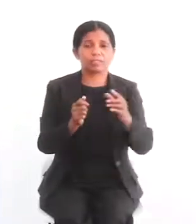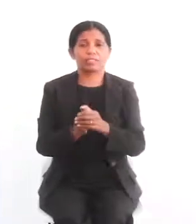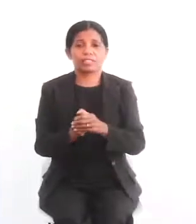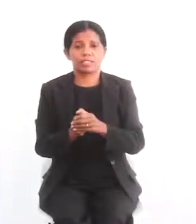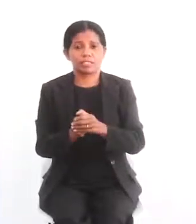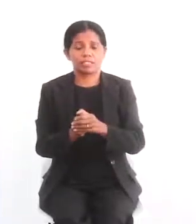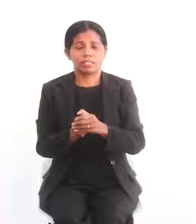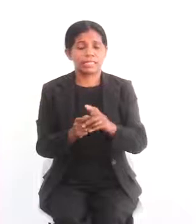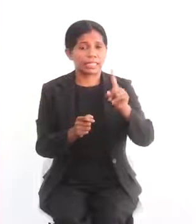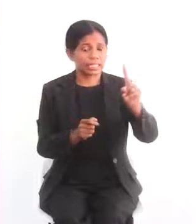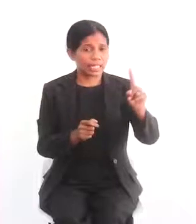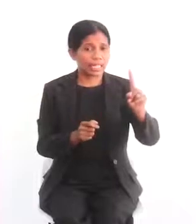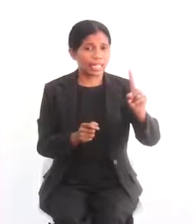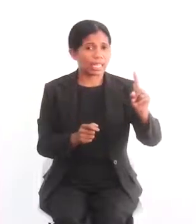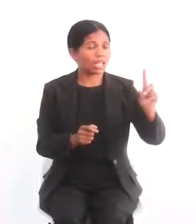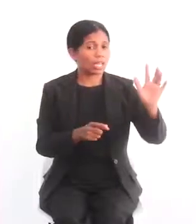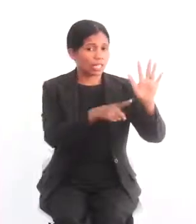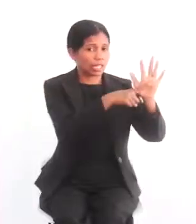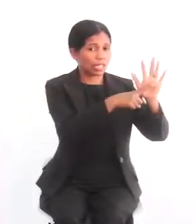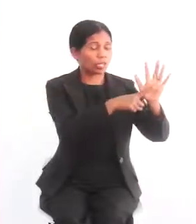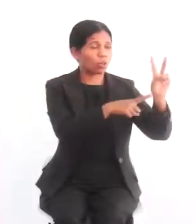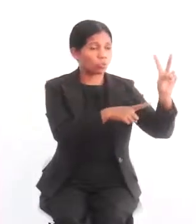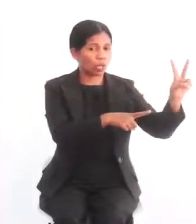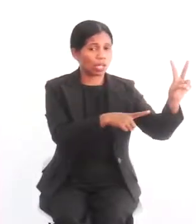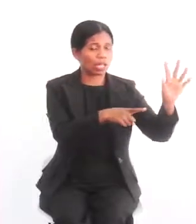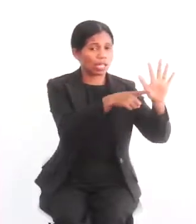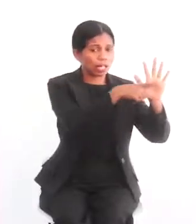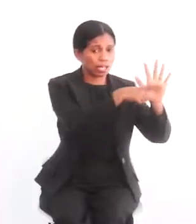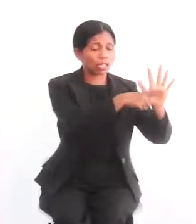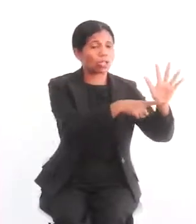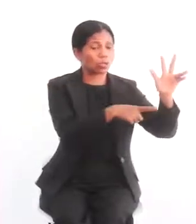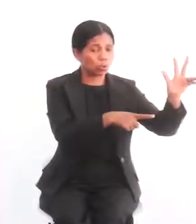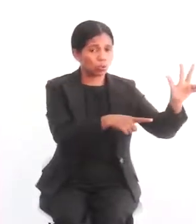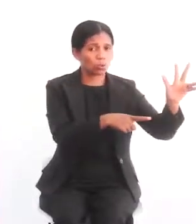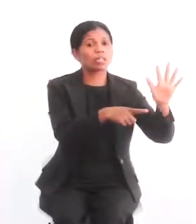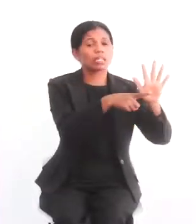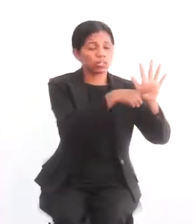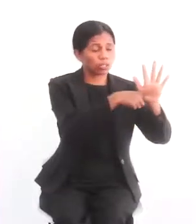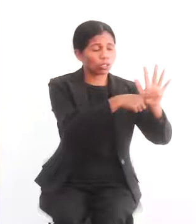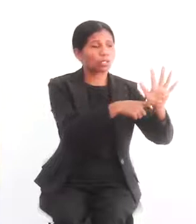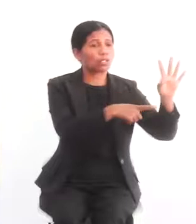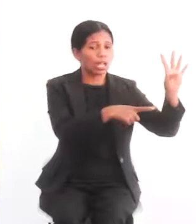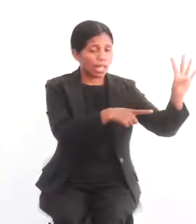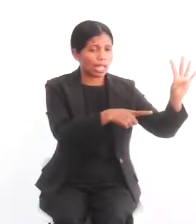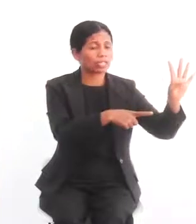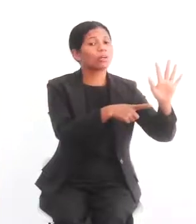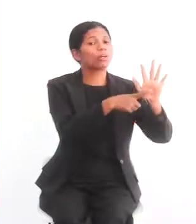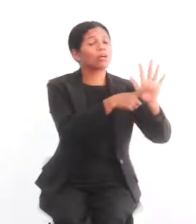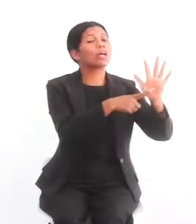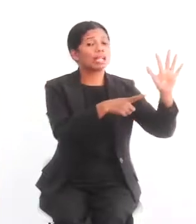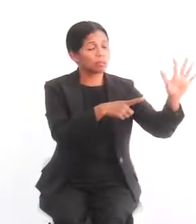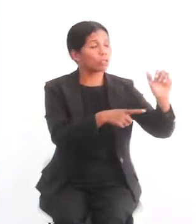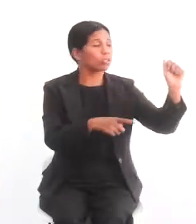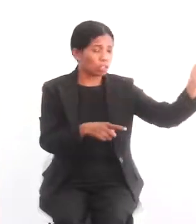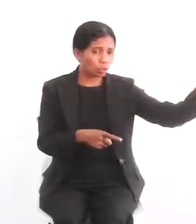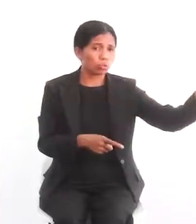numru negativo ida, negativo rua, negativo tolu, to negativo sanulo. Numru sira nebe